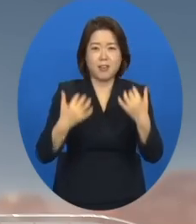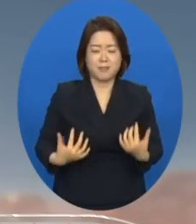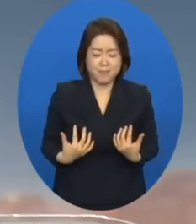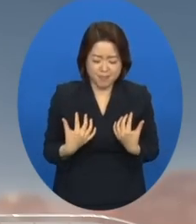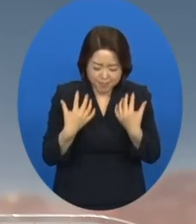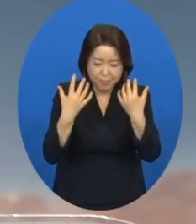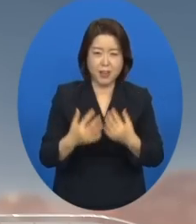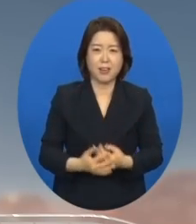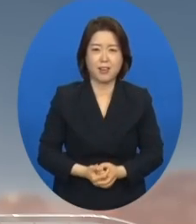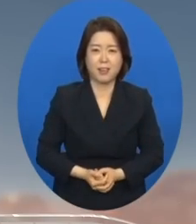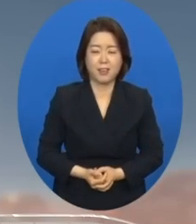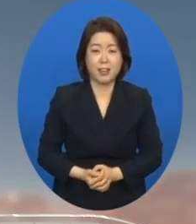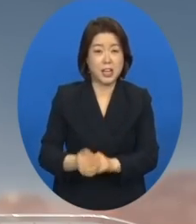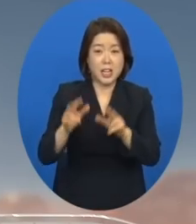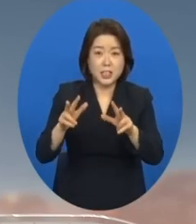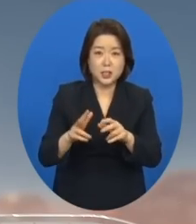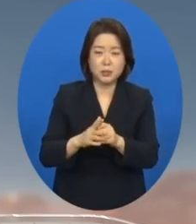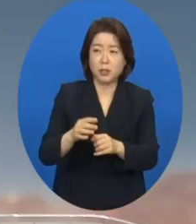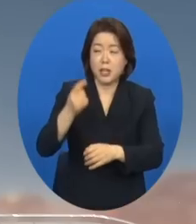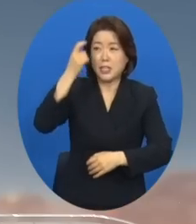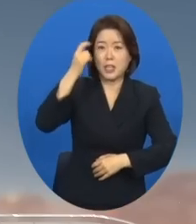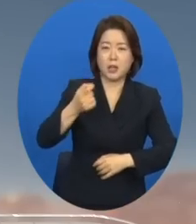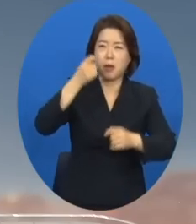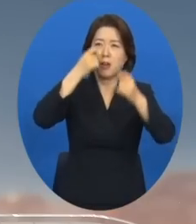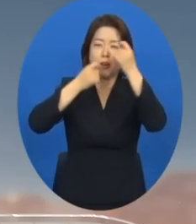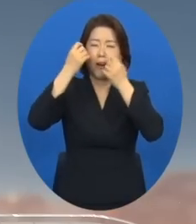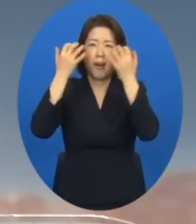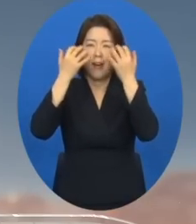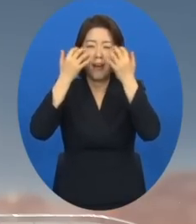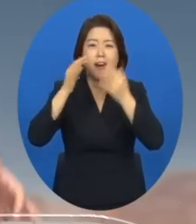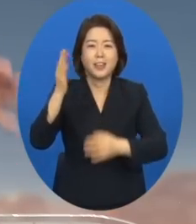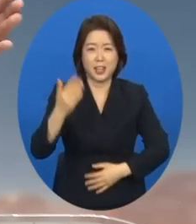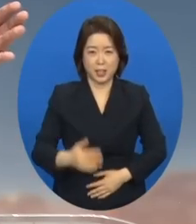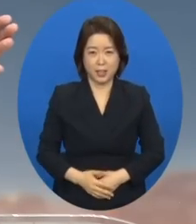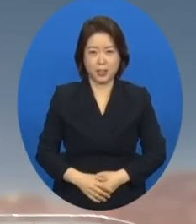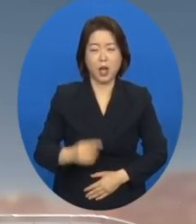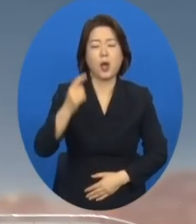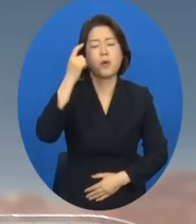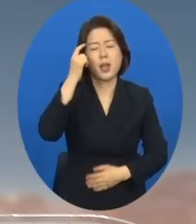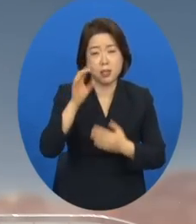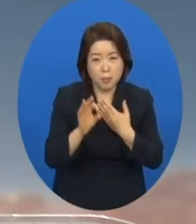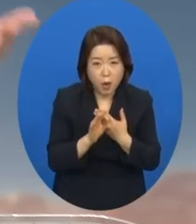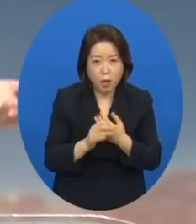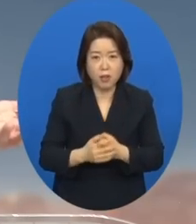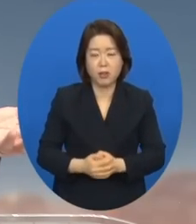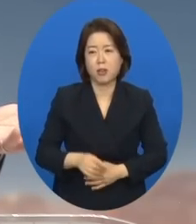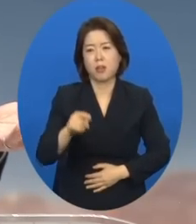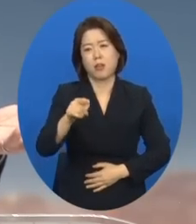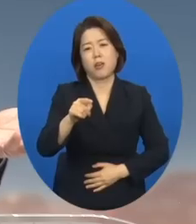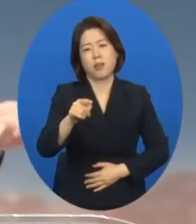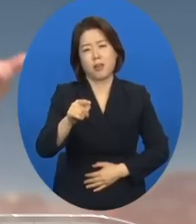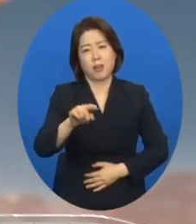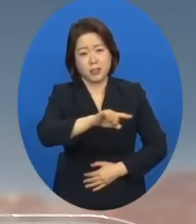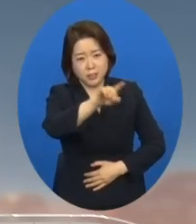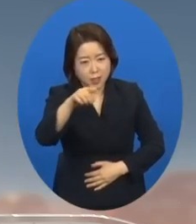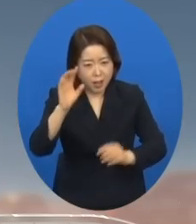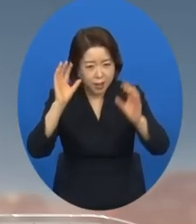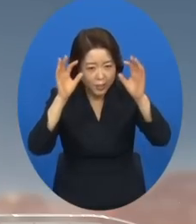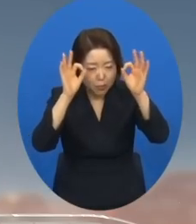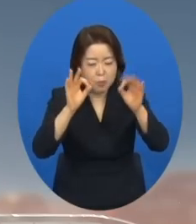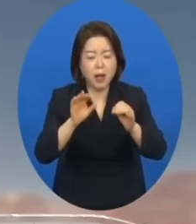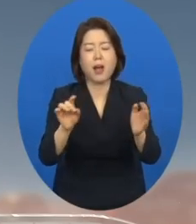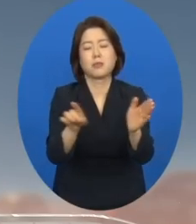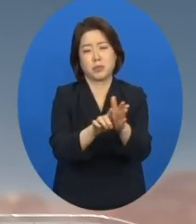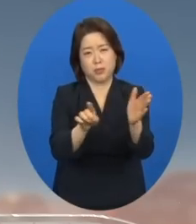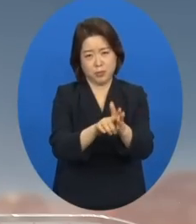마음속으로 떠나지 않고 지금 벌써 생각만 해도 눈물이 남았어 왜 눈물이 나냐면 너무 믿어지니까 아 주님이